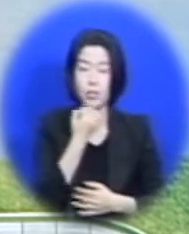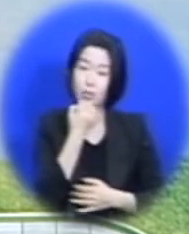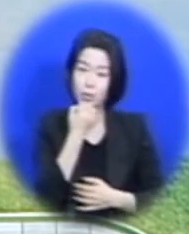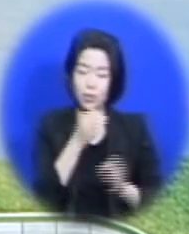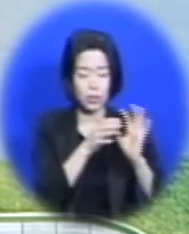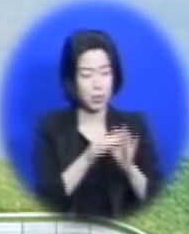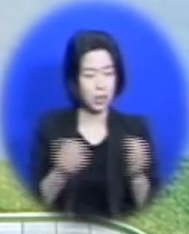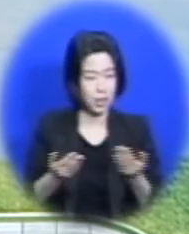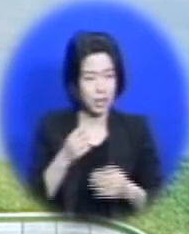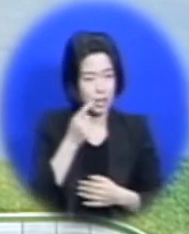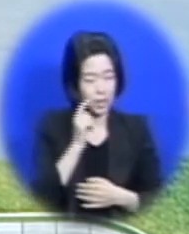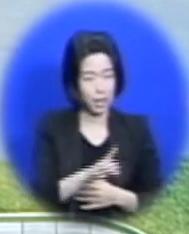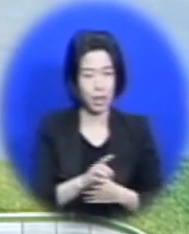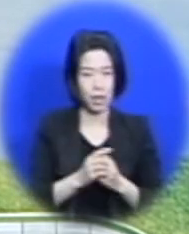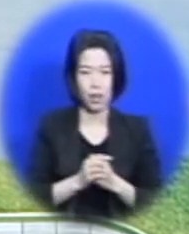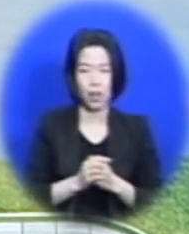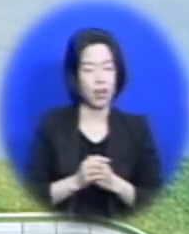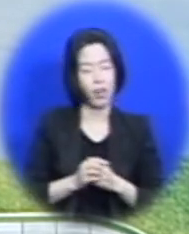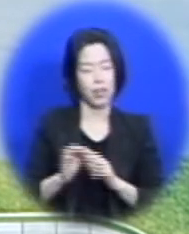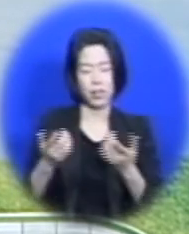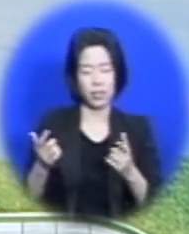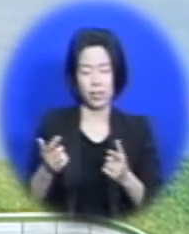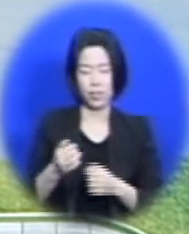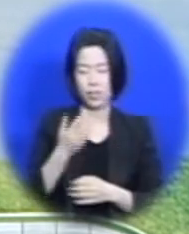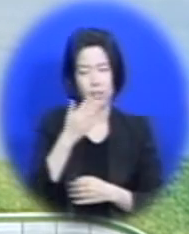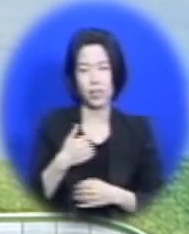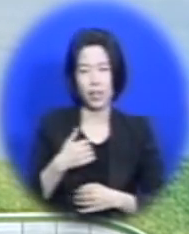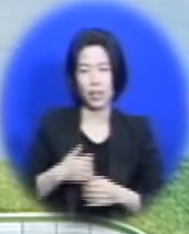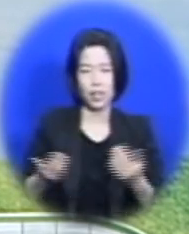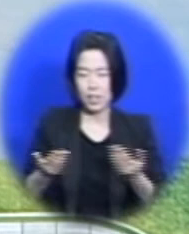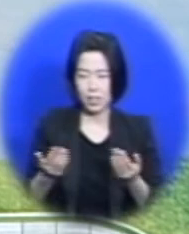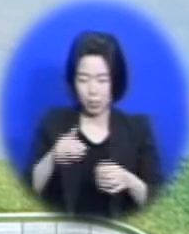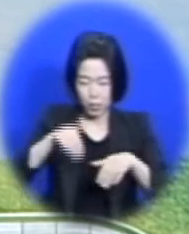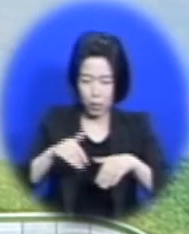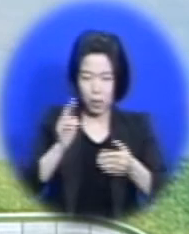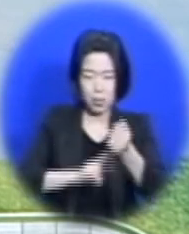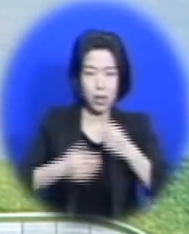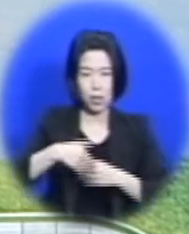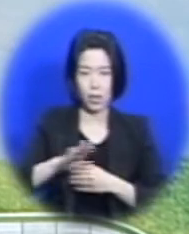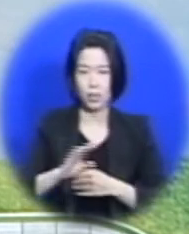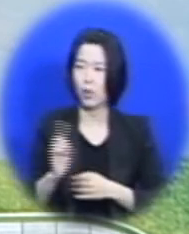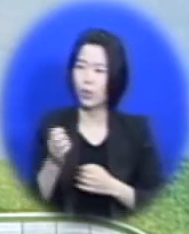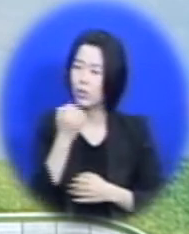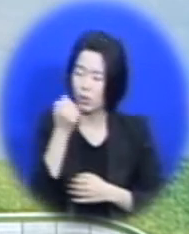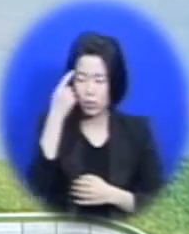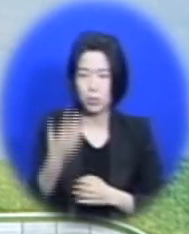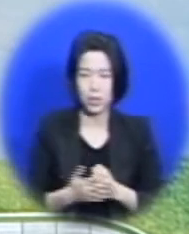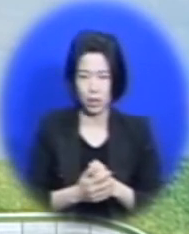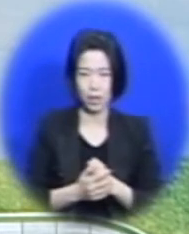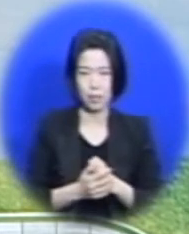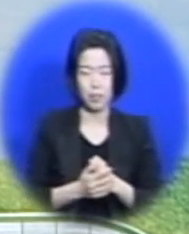저는 이렇게 노예로 끌려왔는데 무슨 웃을 일이 있어요? 하나님께서, 웃어! 웃으라니까, 너.